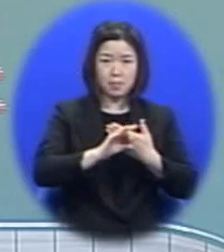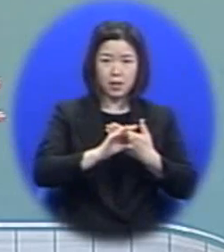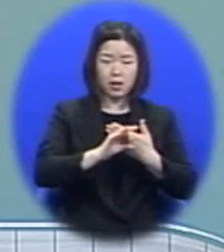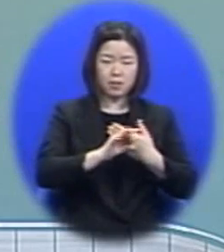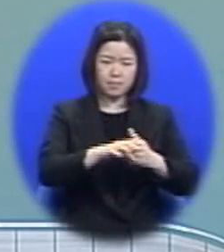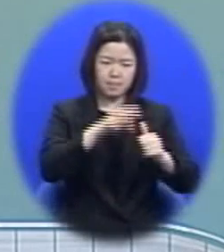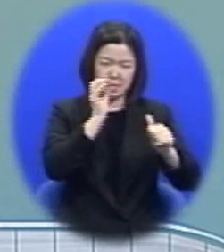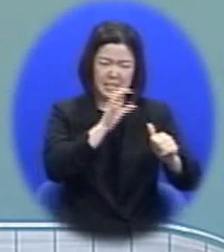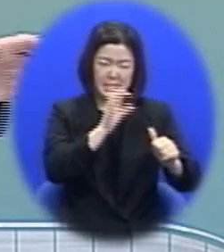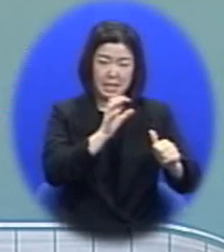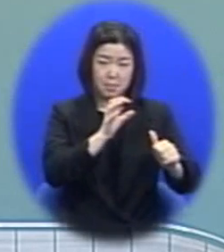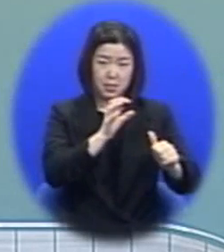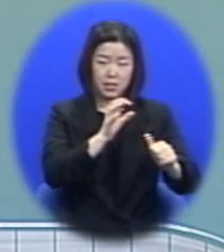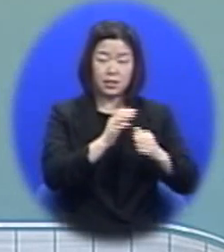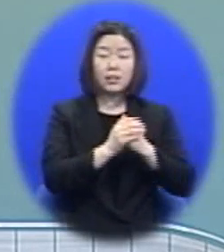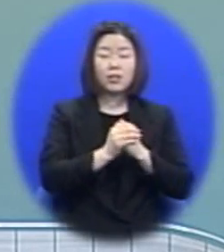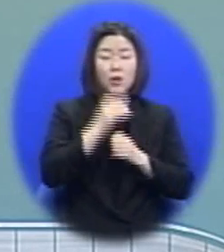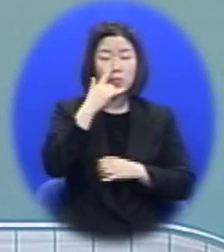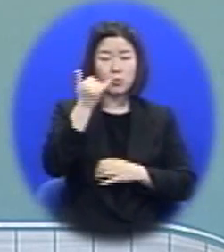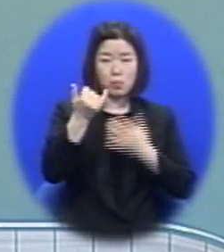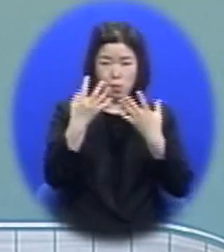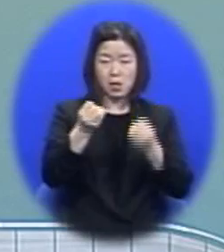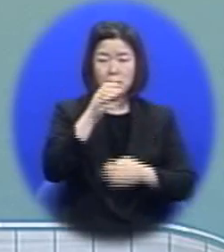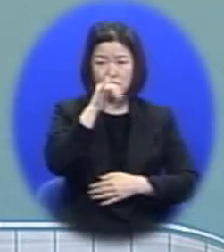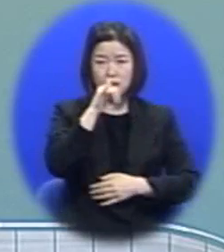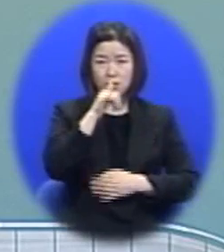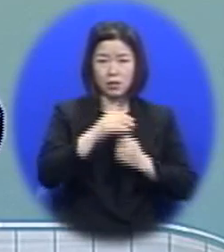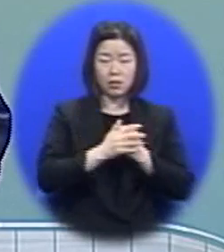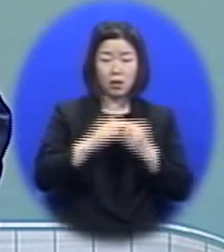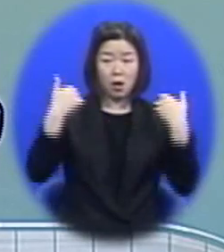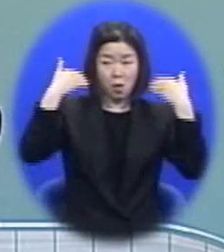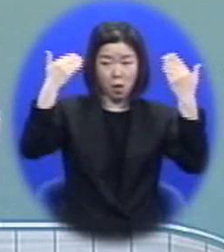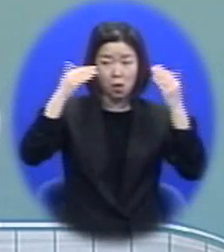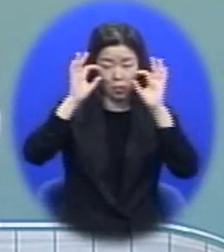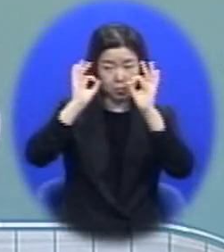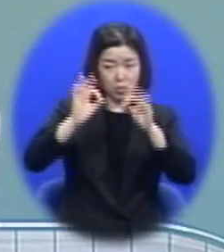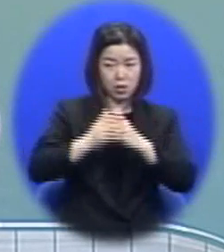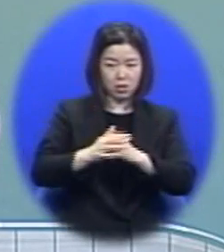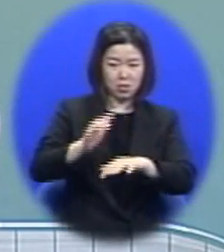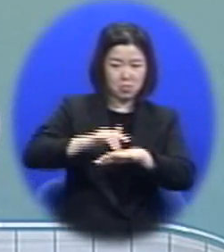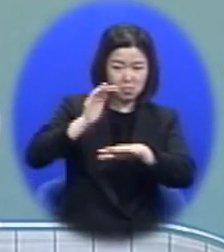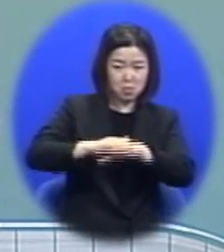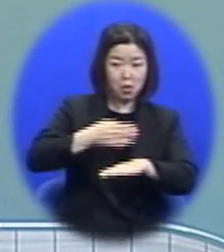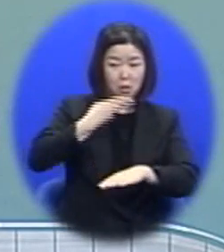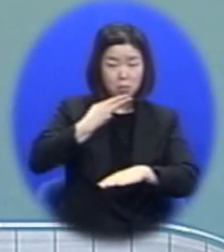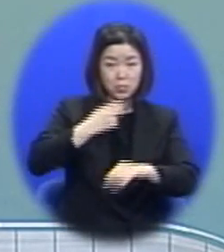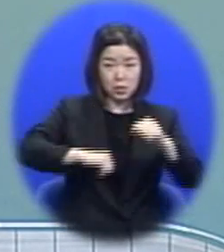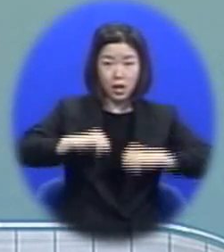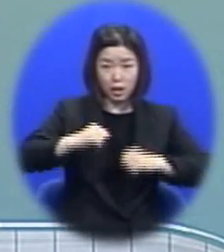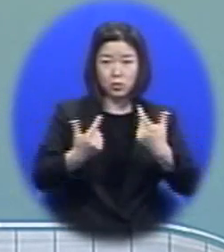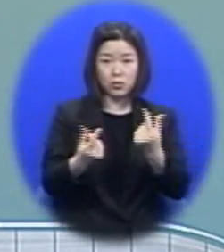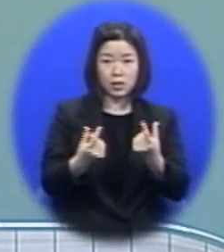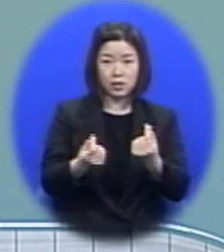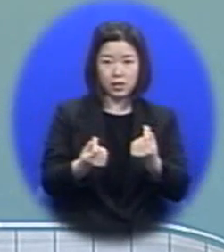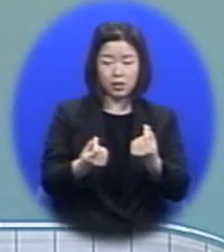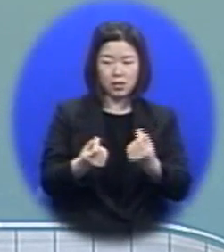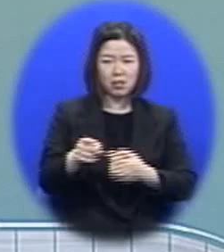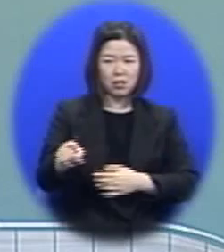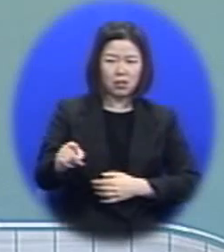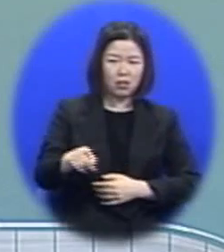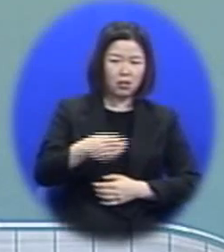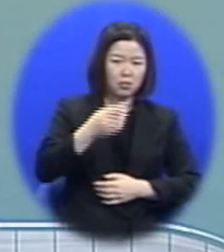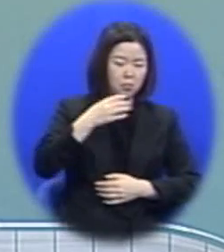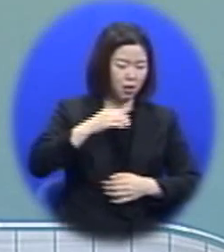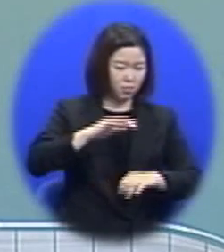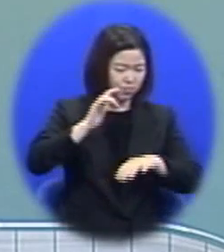윽박지르는 부모들이 대부분입니다 어른들이 보기에는 버릇 없어 보이고 정말 가당치도 않는